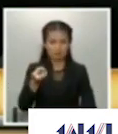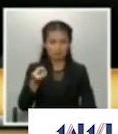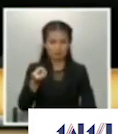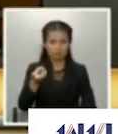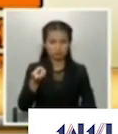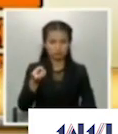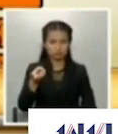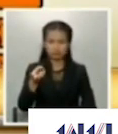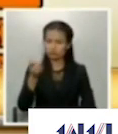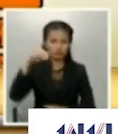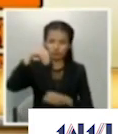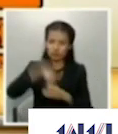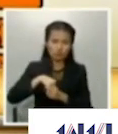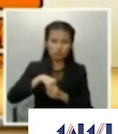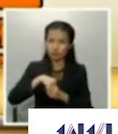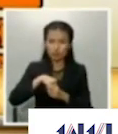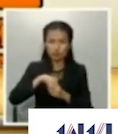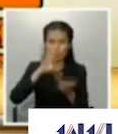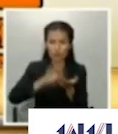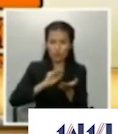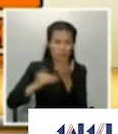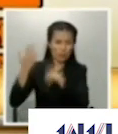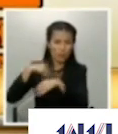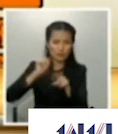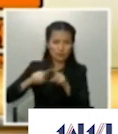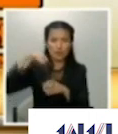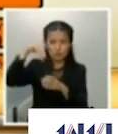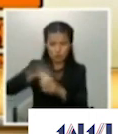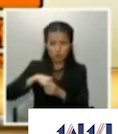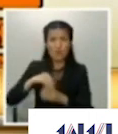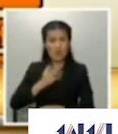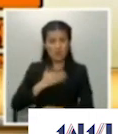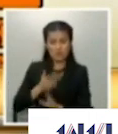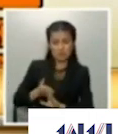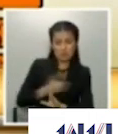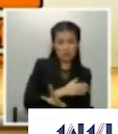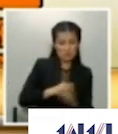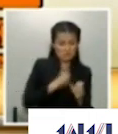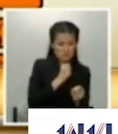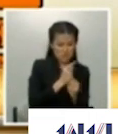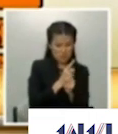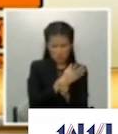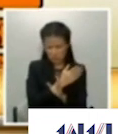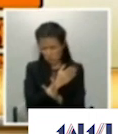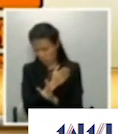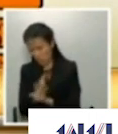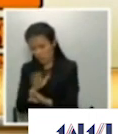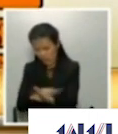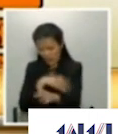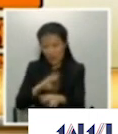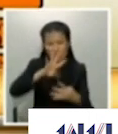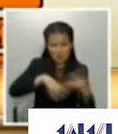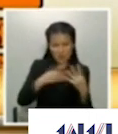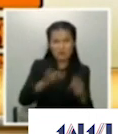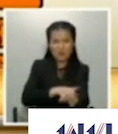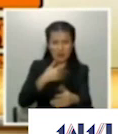ลในเอกสารไว้ชัดเจนเราได้เตรียมการได้วางแผนมาหลายสิบปีนะครับเราวิเคราะห์เรามี